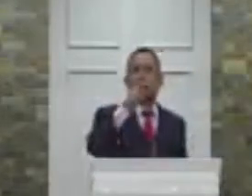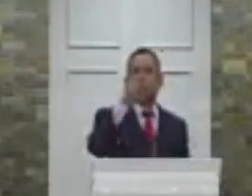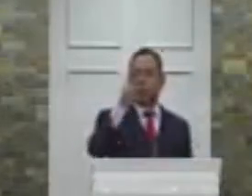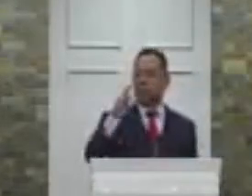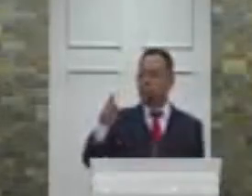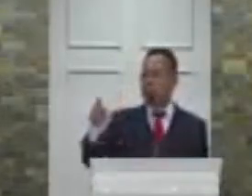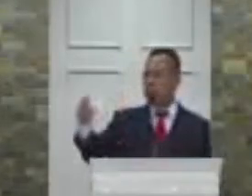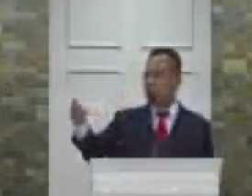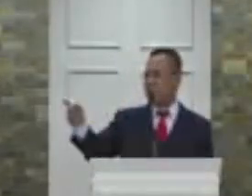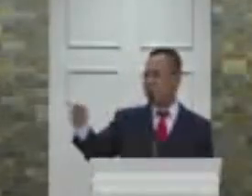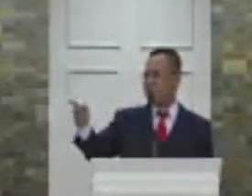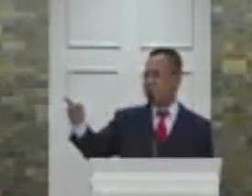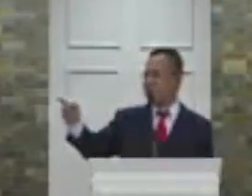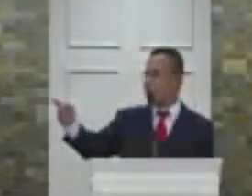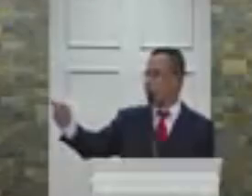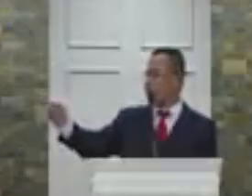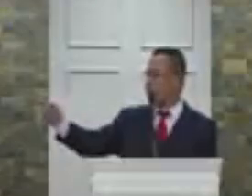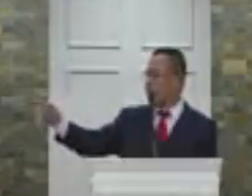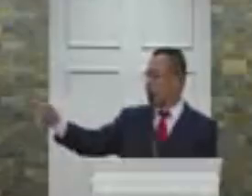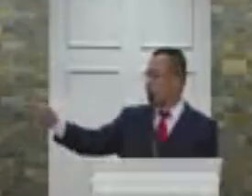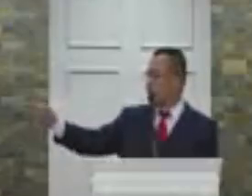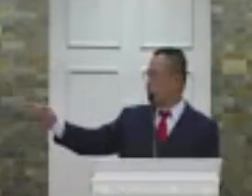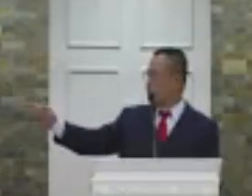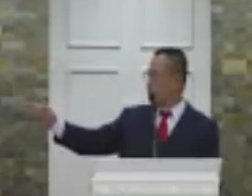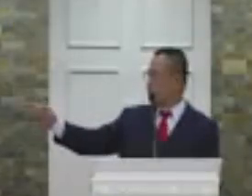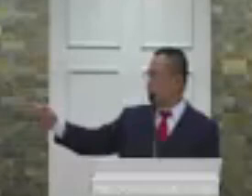Ilang mga bata, meron pa yan sila, Brother Edward,